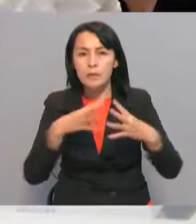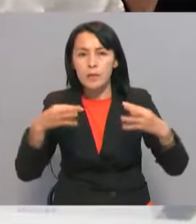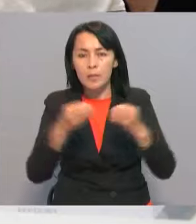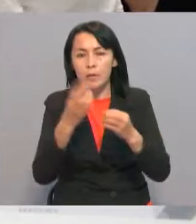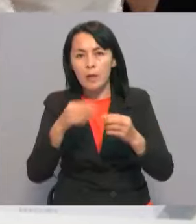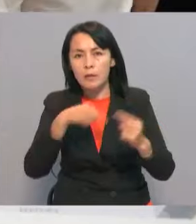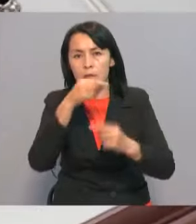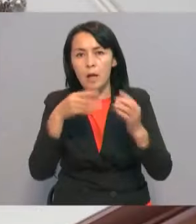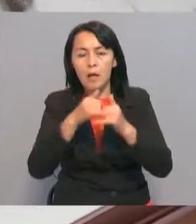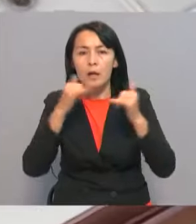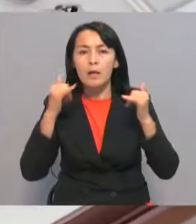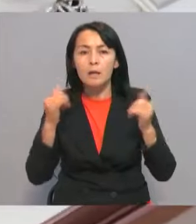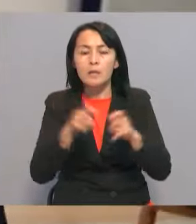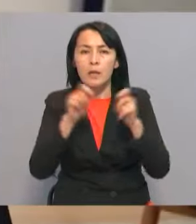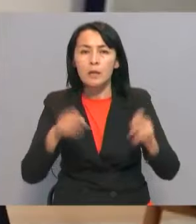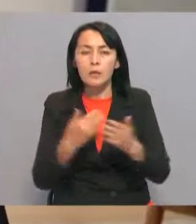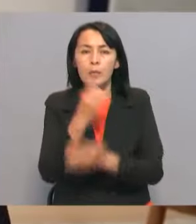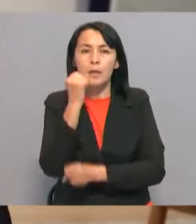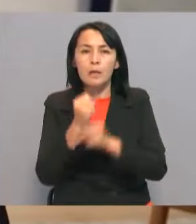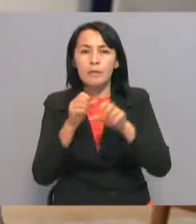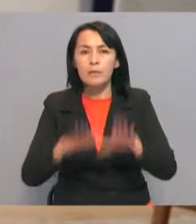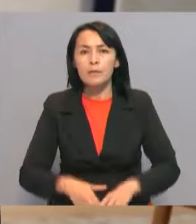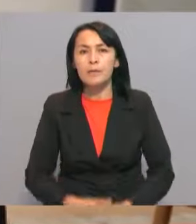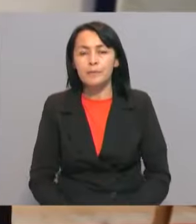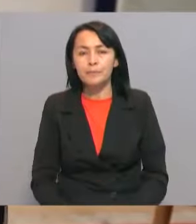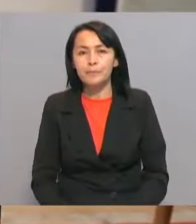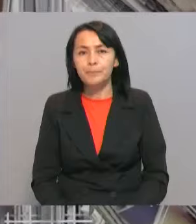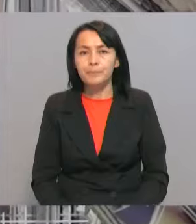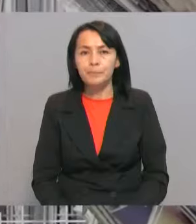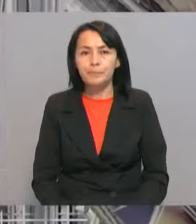а бизнесу развиваться и открывать новые рабочие места. Ернур Бубиев, Алмазы Намекова, новости.